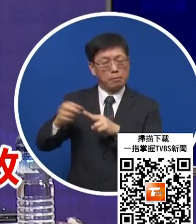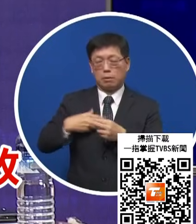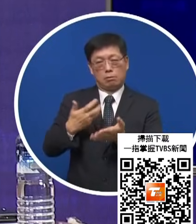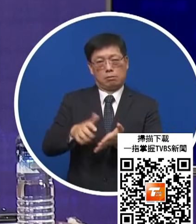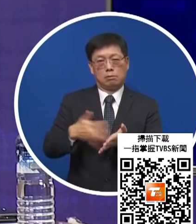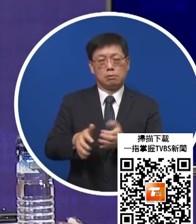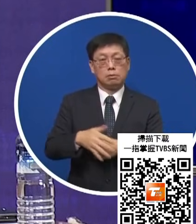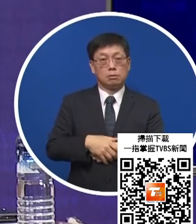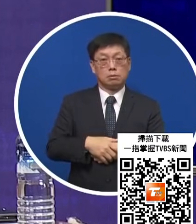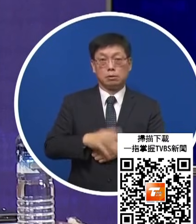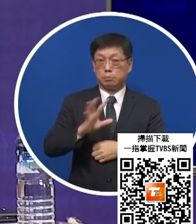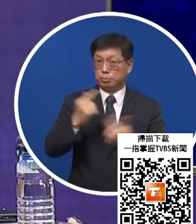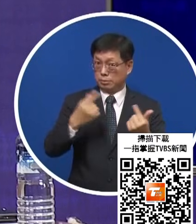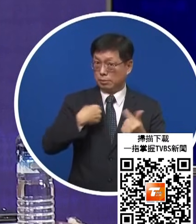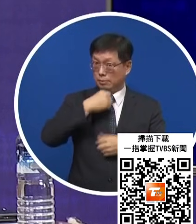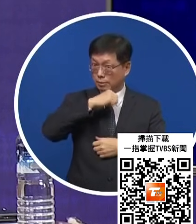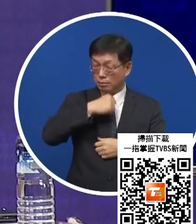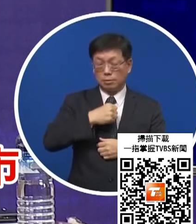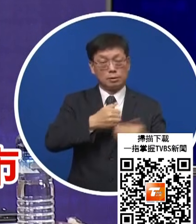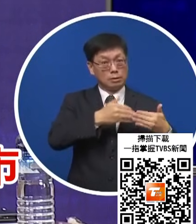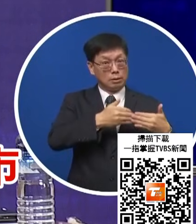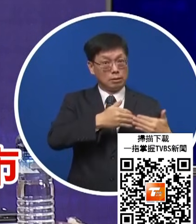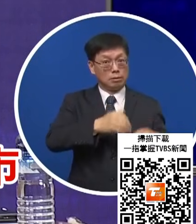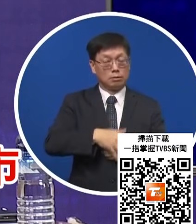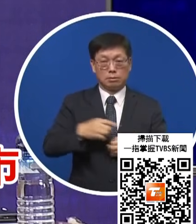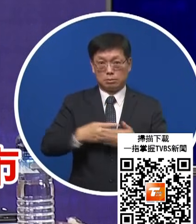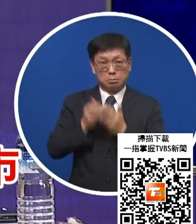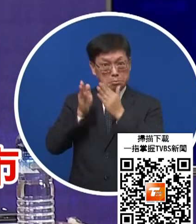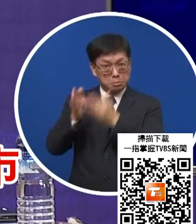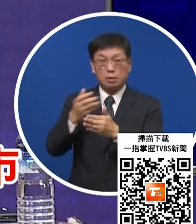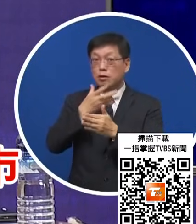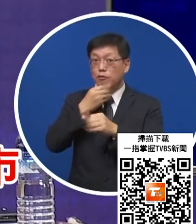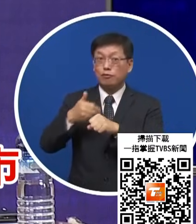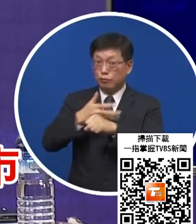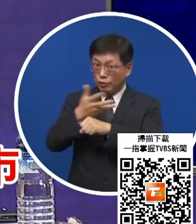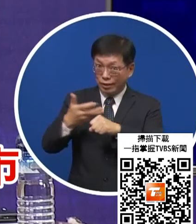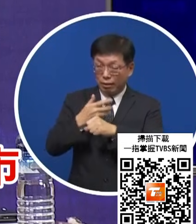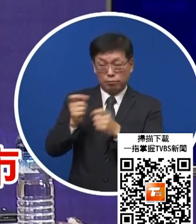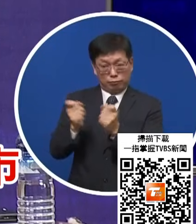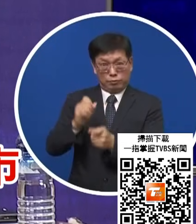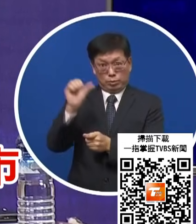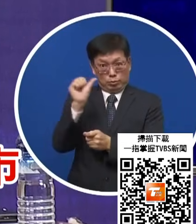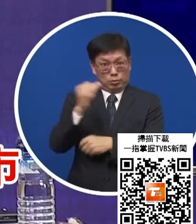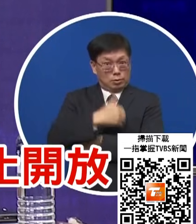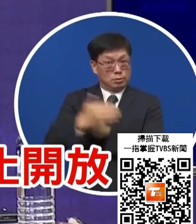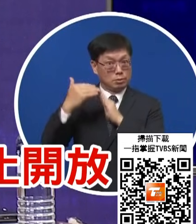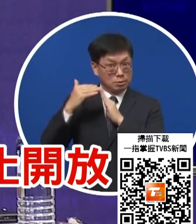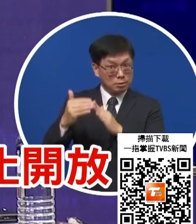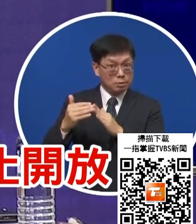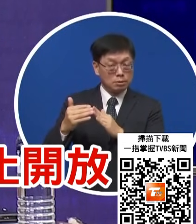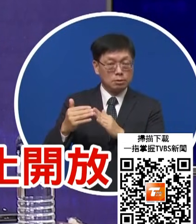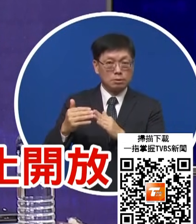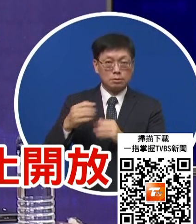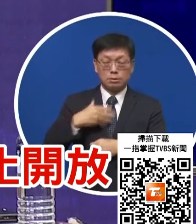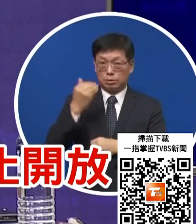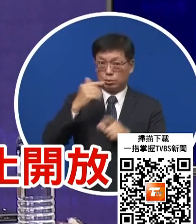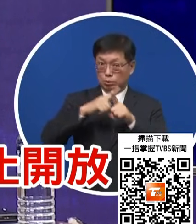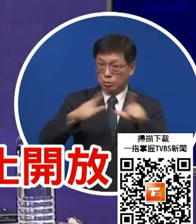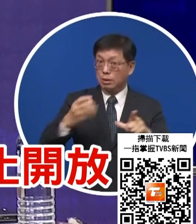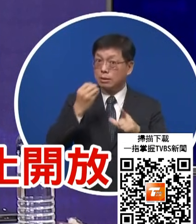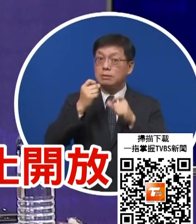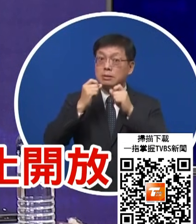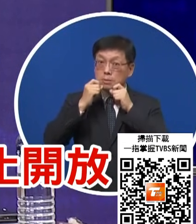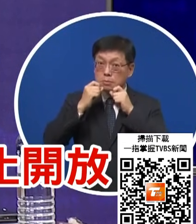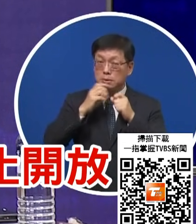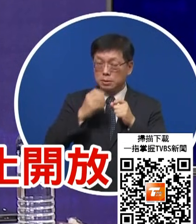开放。它不像台湾跟中国只针对福岛等附近5个县市，针对9大食品采